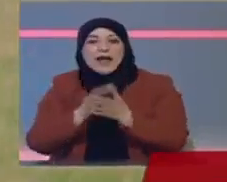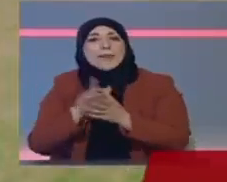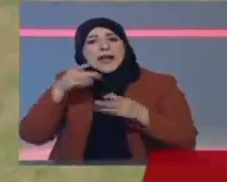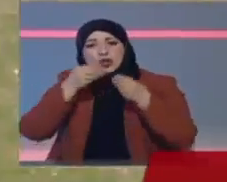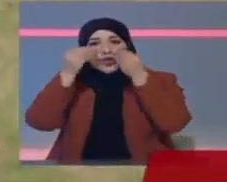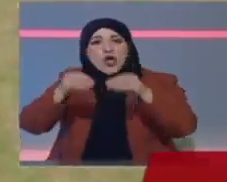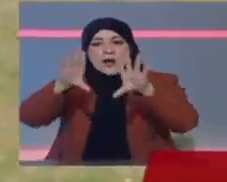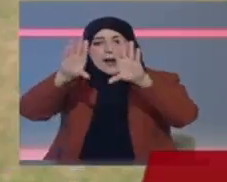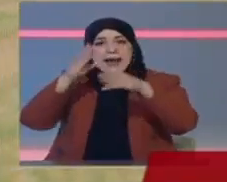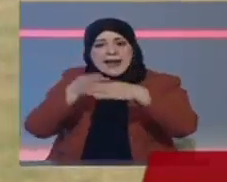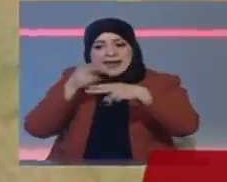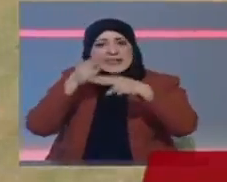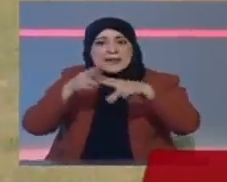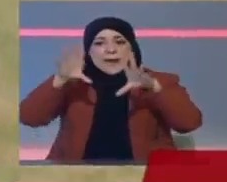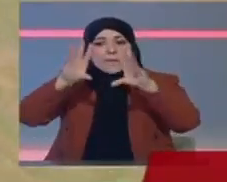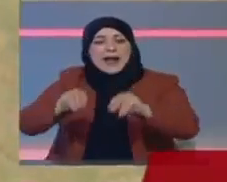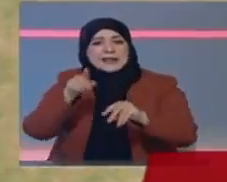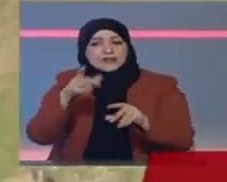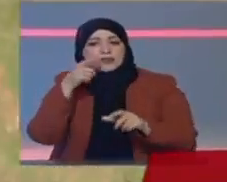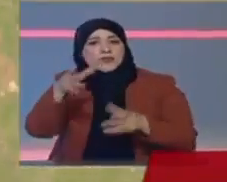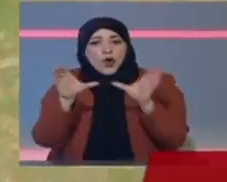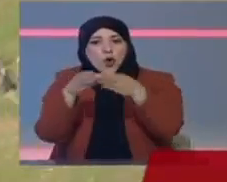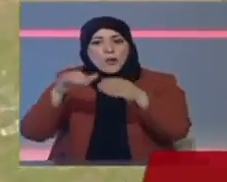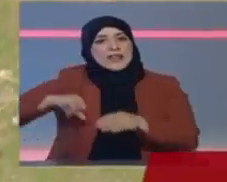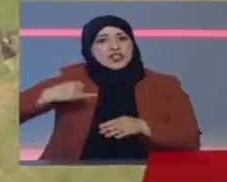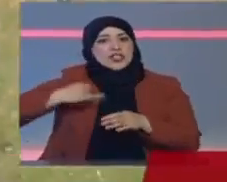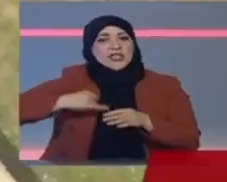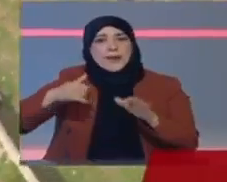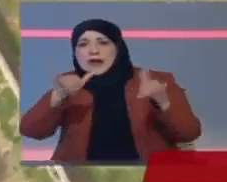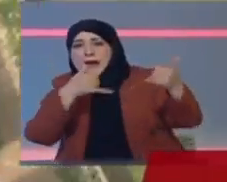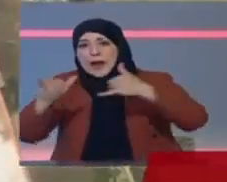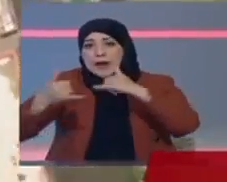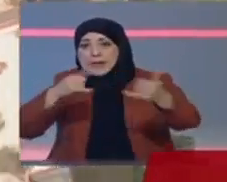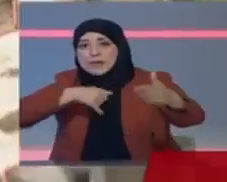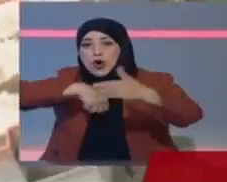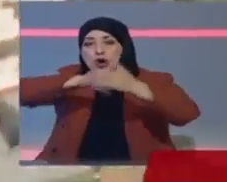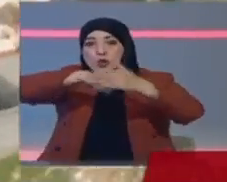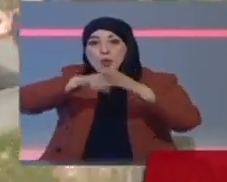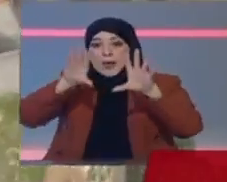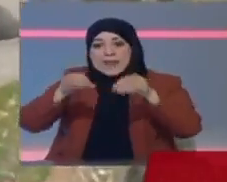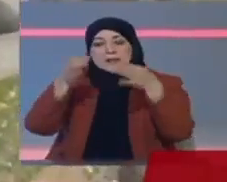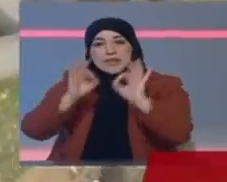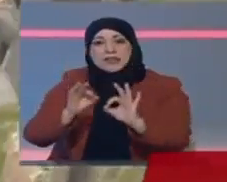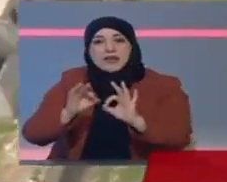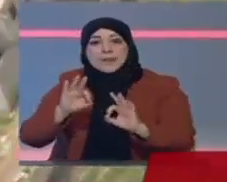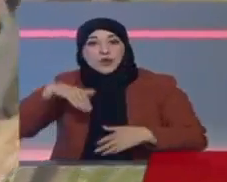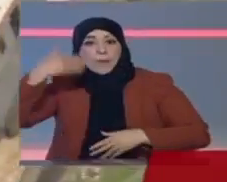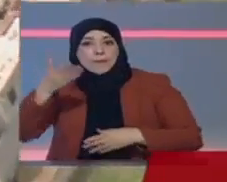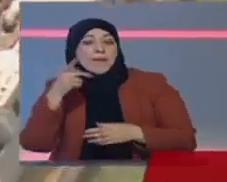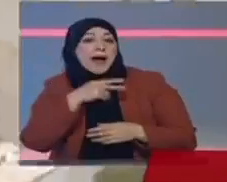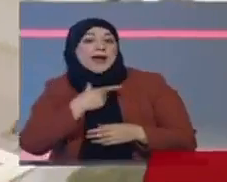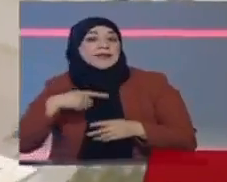مجموعه من الشباب لاعب بالثوره على مستوى منطقه برنار ومن ثم ت اه يتم دعوه